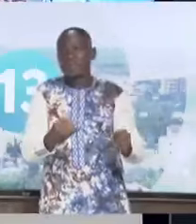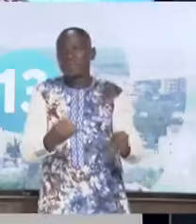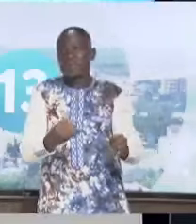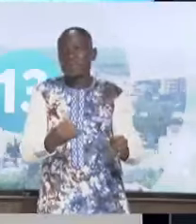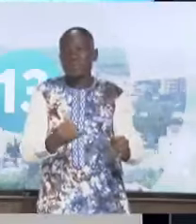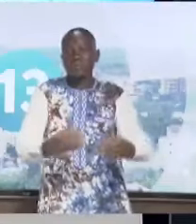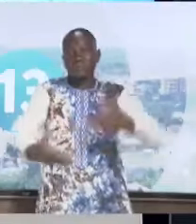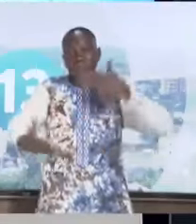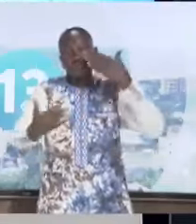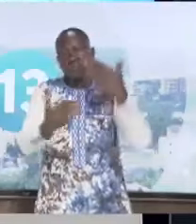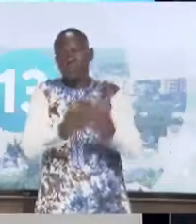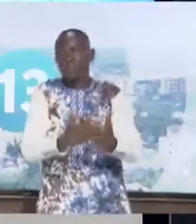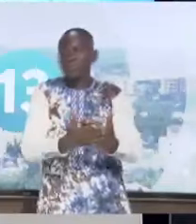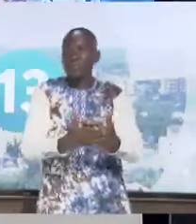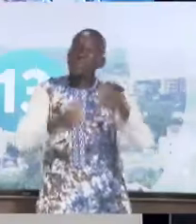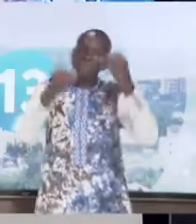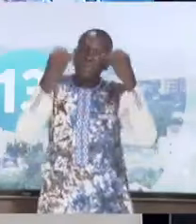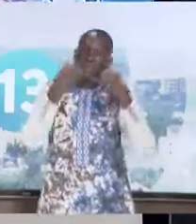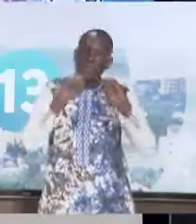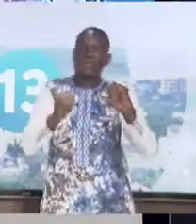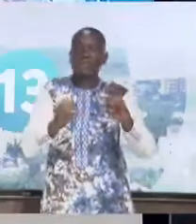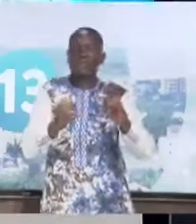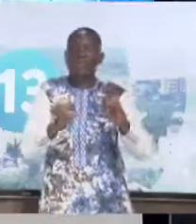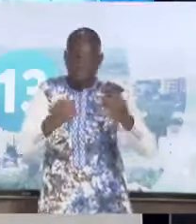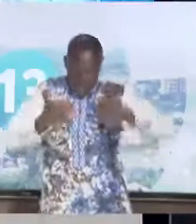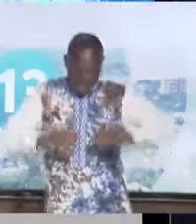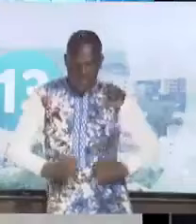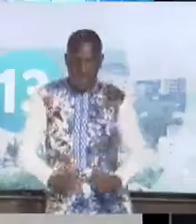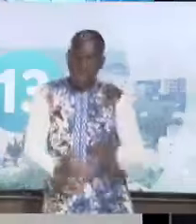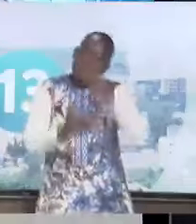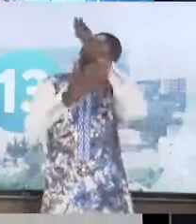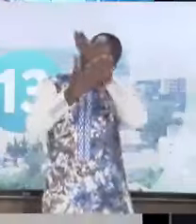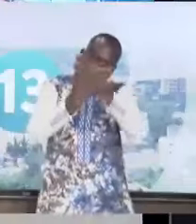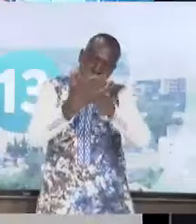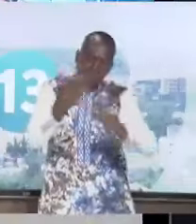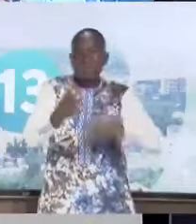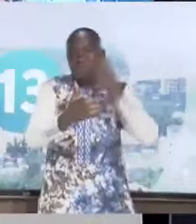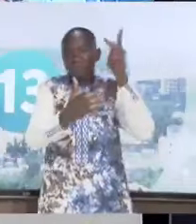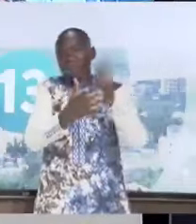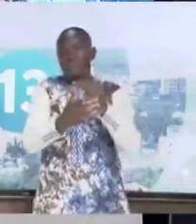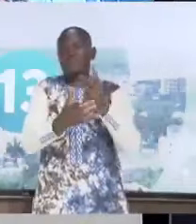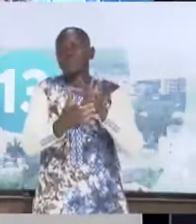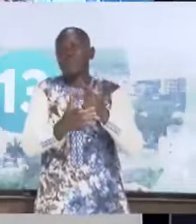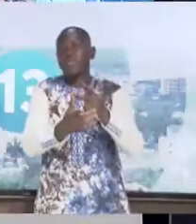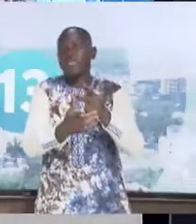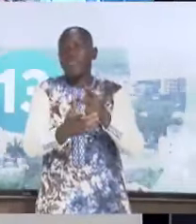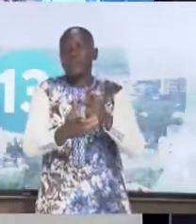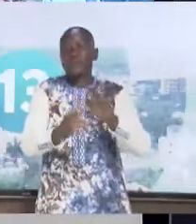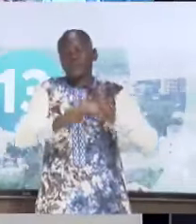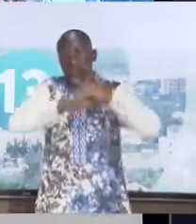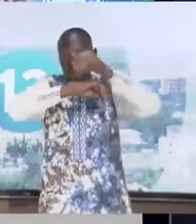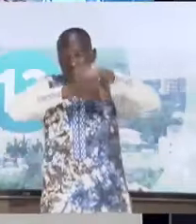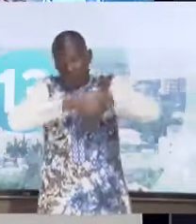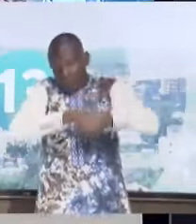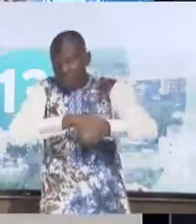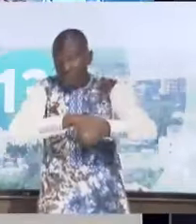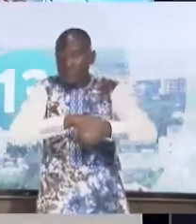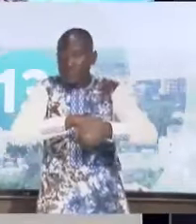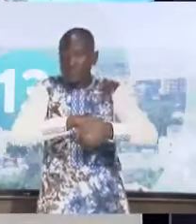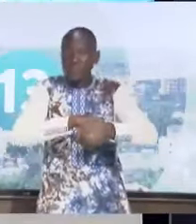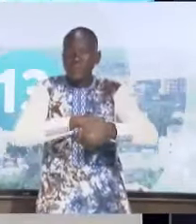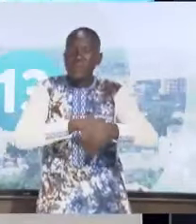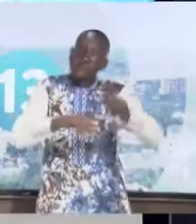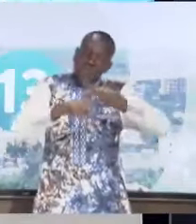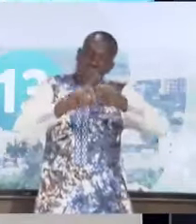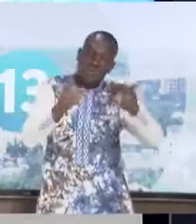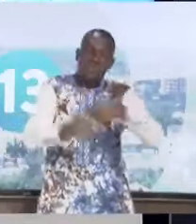bonne nouvelle, on va faire les tests et à partir donc en principe de cette nuit, parce que la particularité de notre